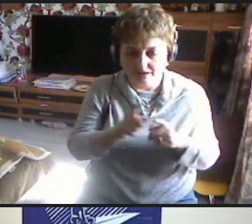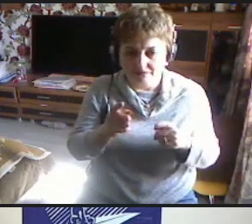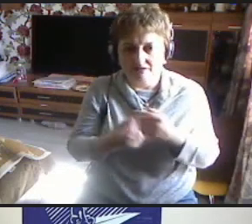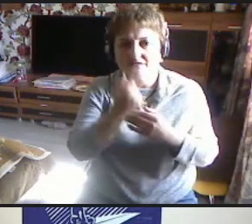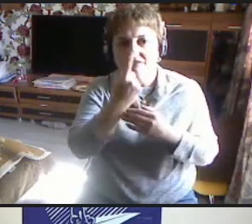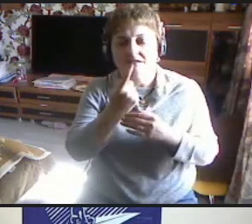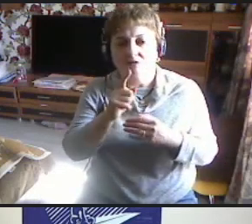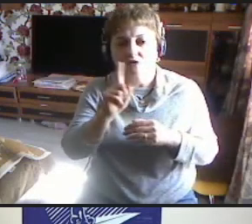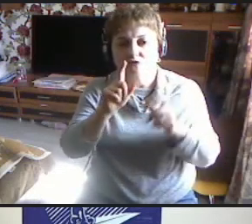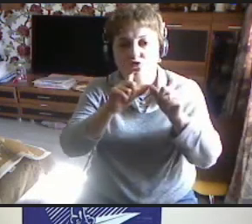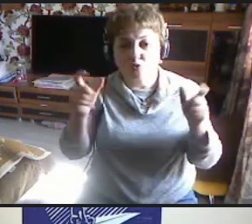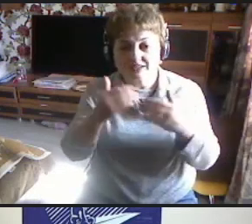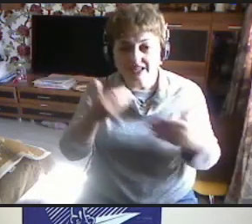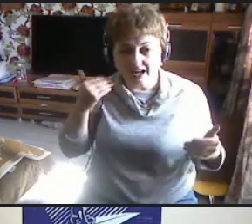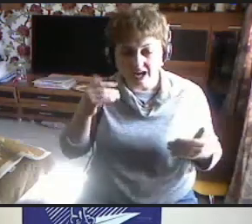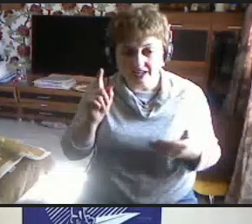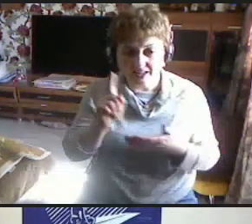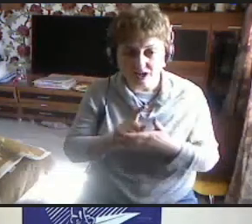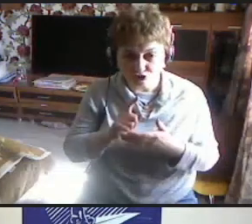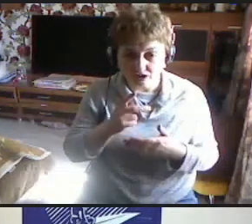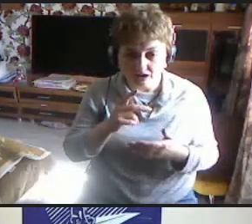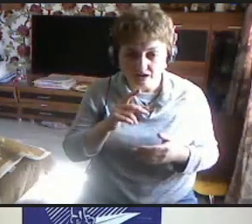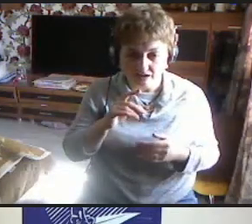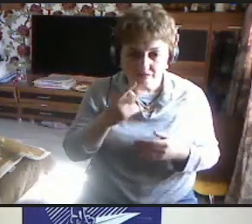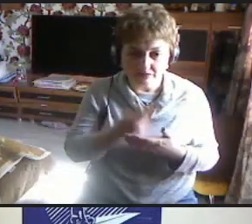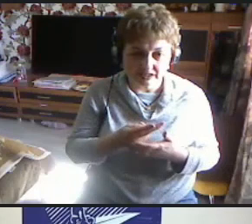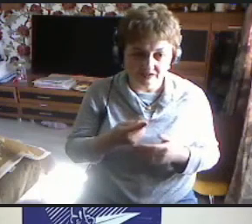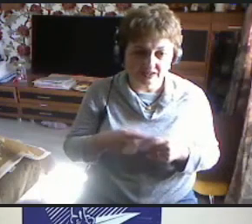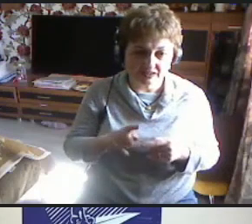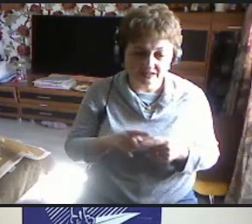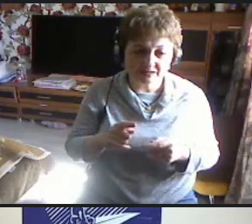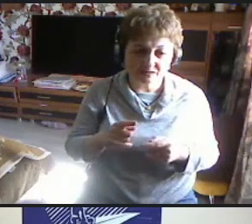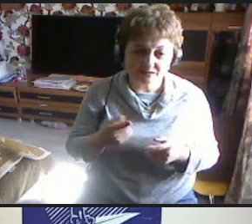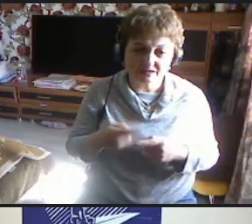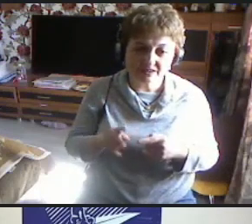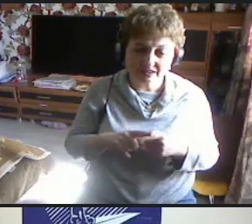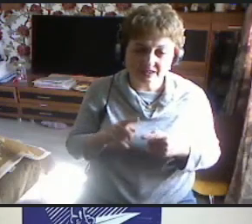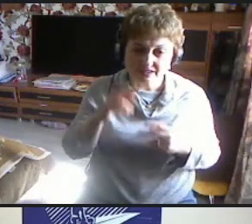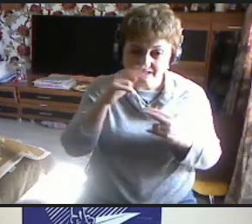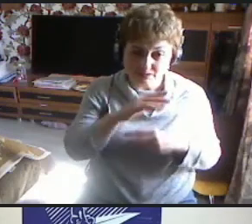заранее должна это предвидеть, но это как минимум как-то неправильно, потому что